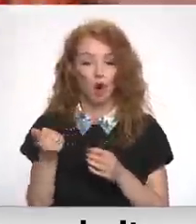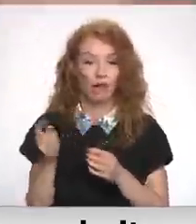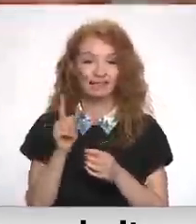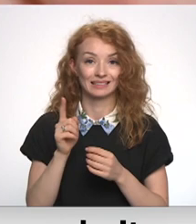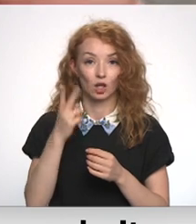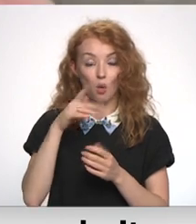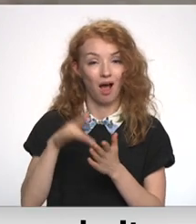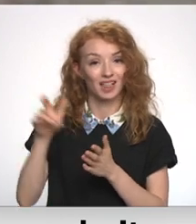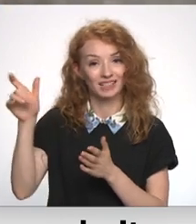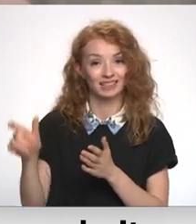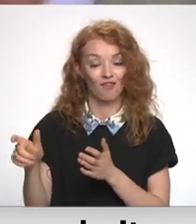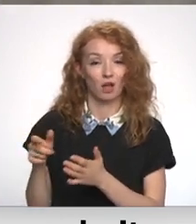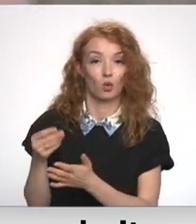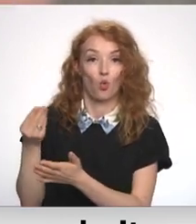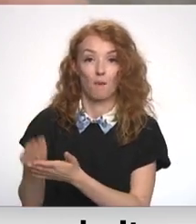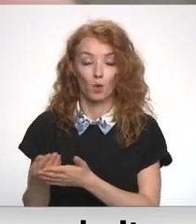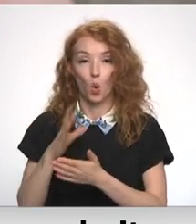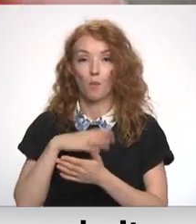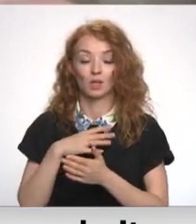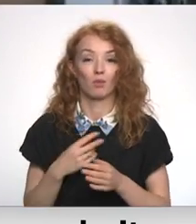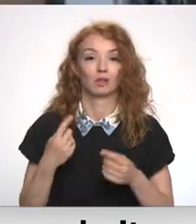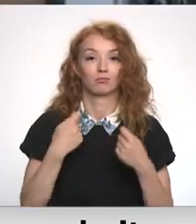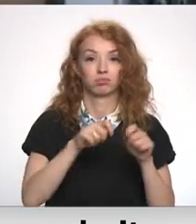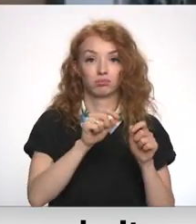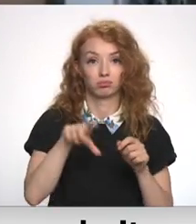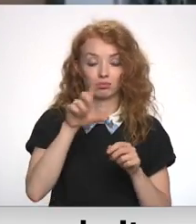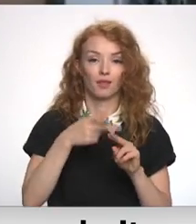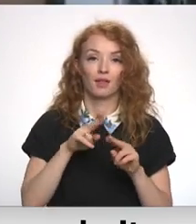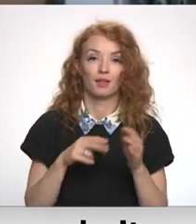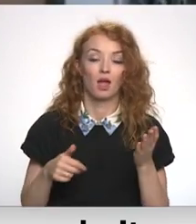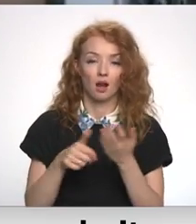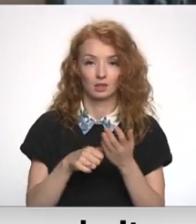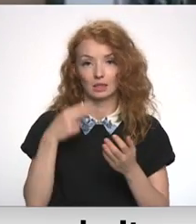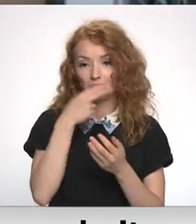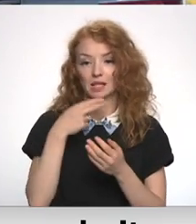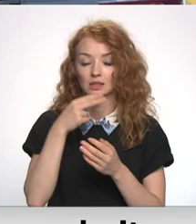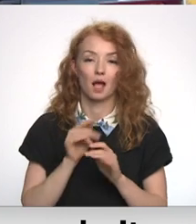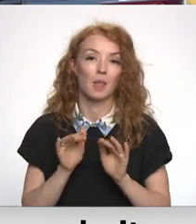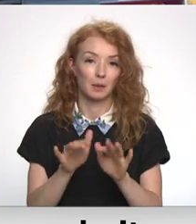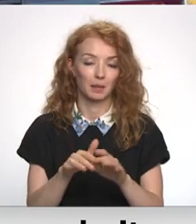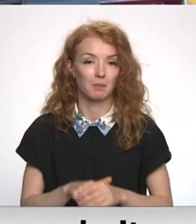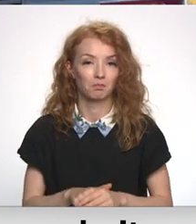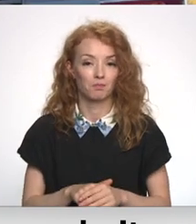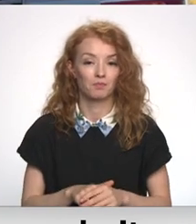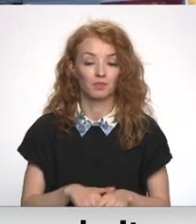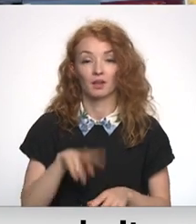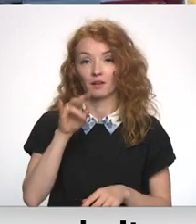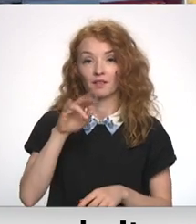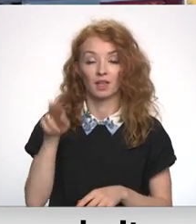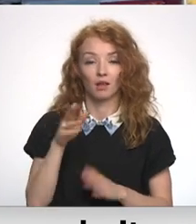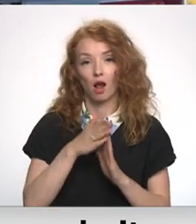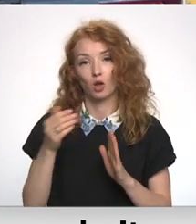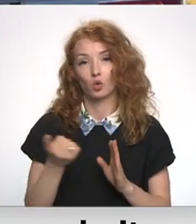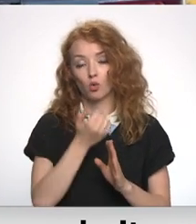kāda cita lasītāja iepirktas un pēc tam pārdods, tad jau ir jāreģistrē saimnieciskā darbība. Vidredzes lokā ik gadu